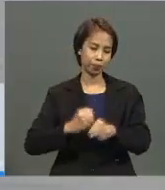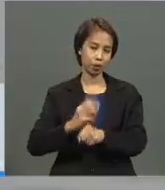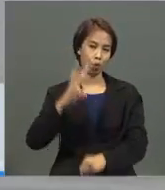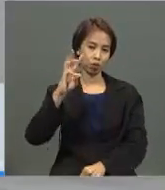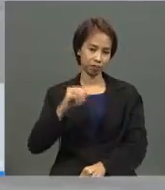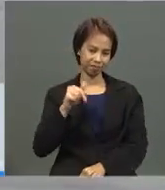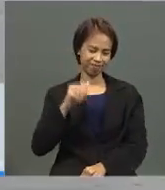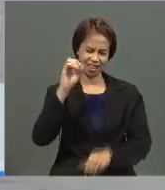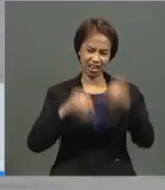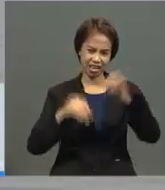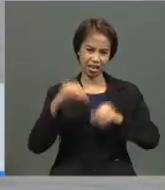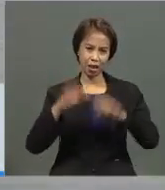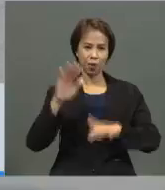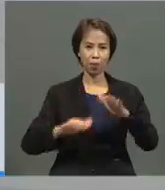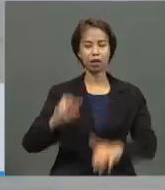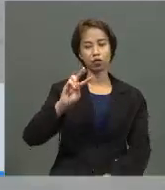าณขยะเนี่ยสูงถึง